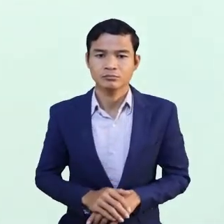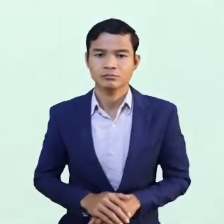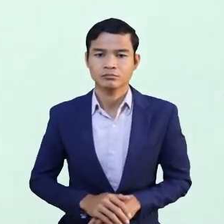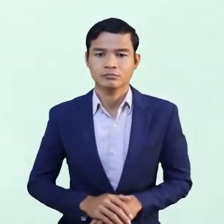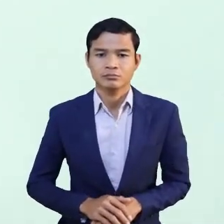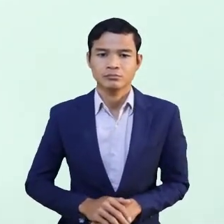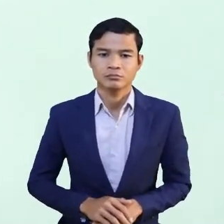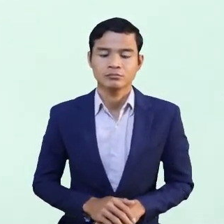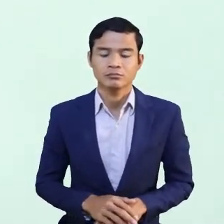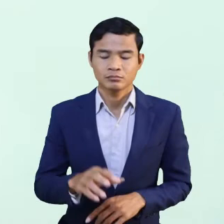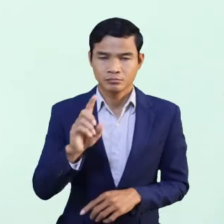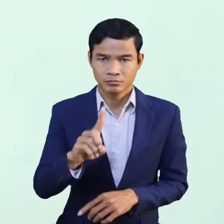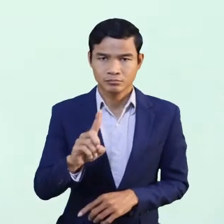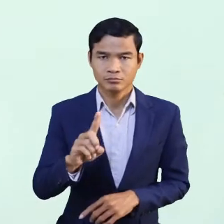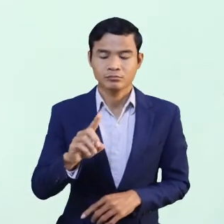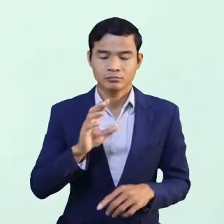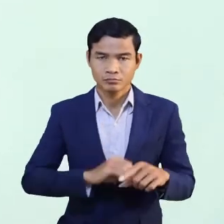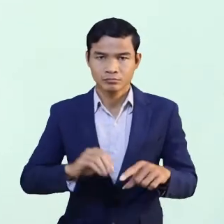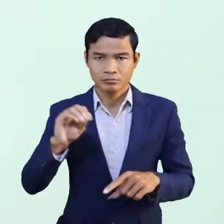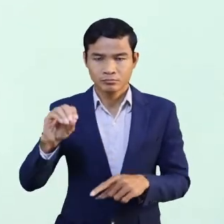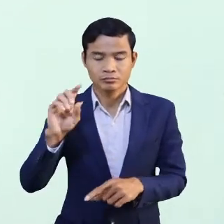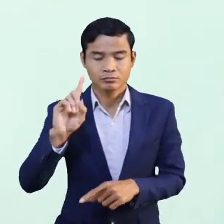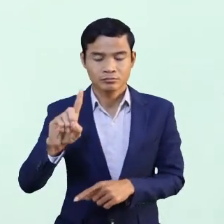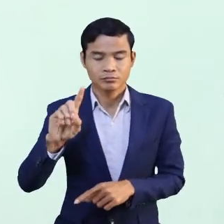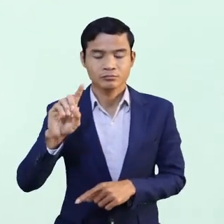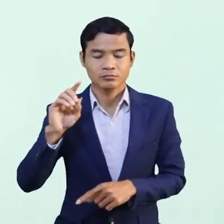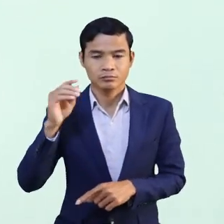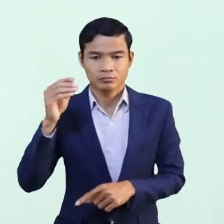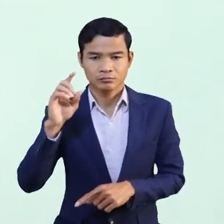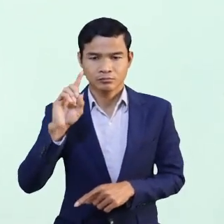ចានៅសល់នេះគឺ